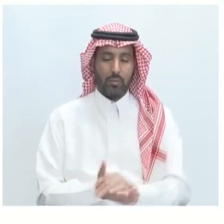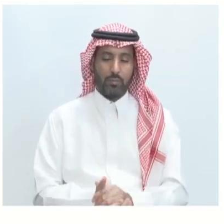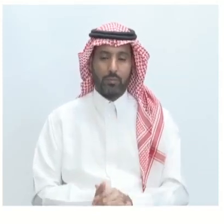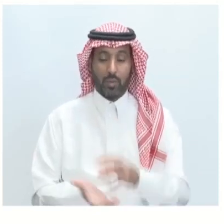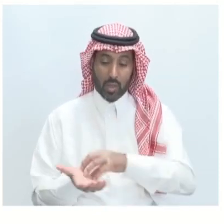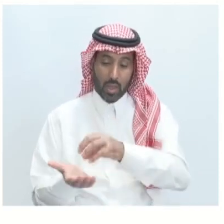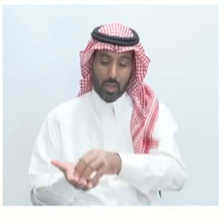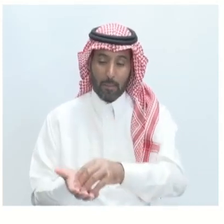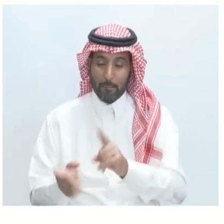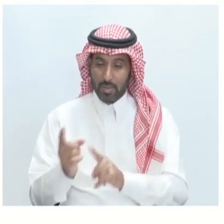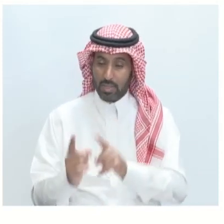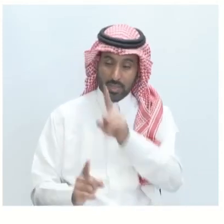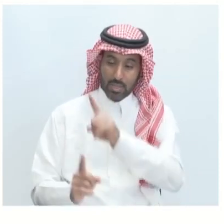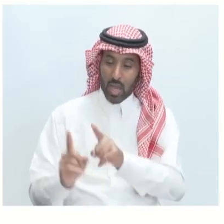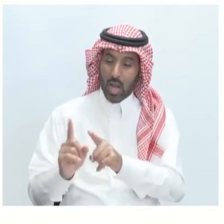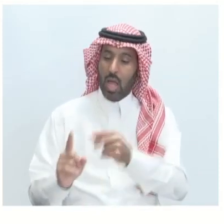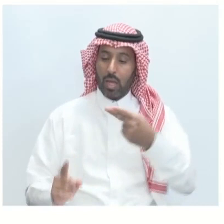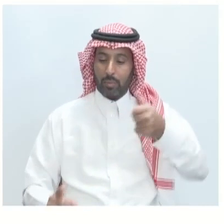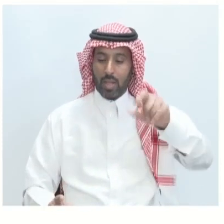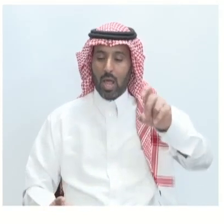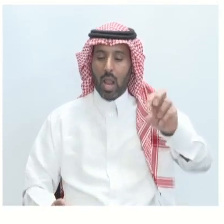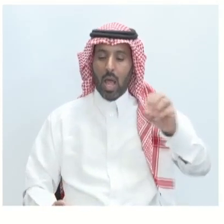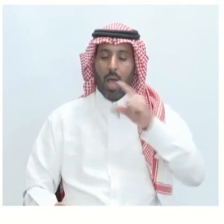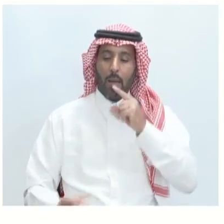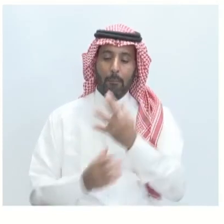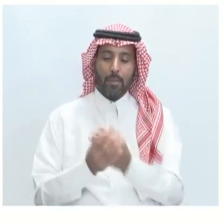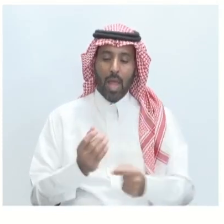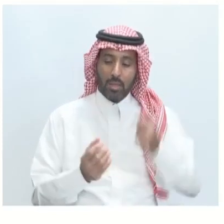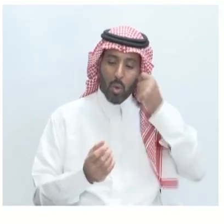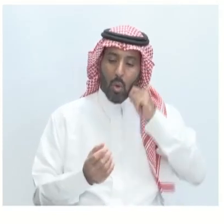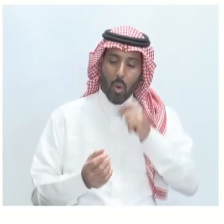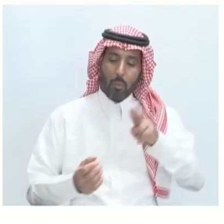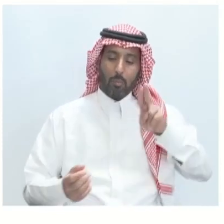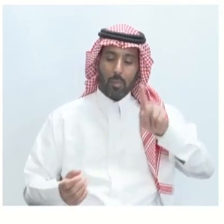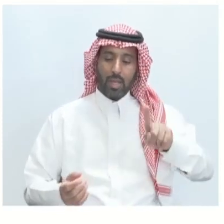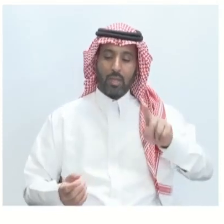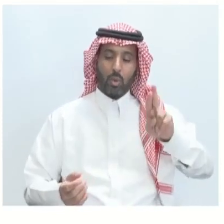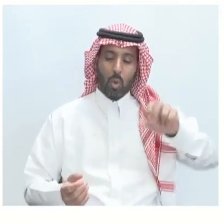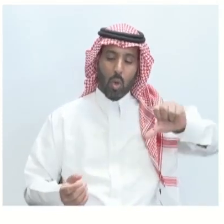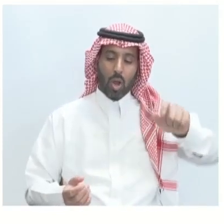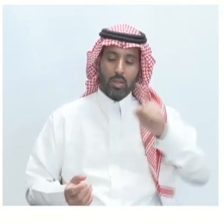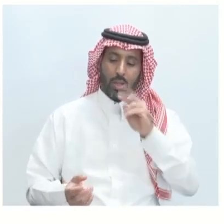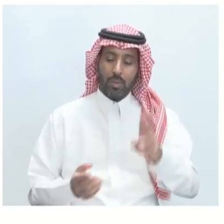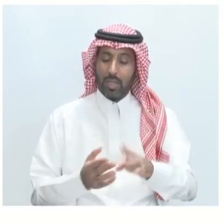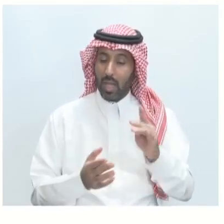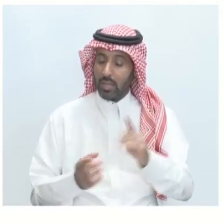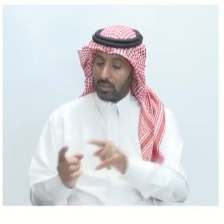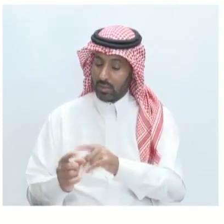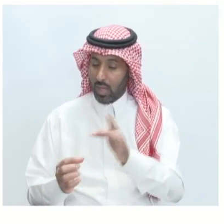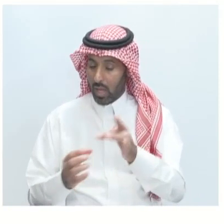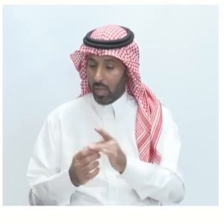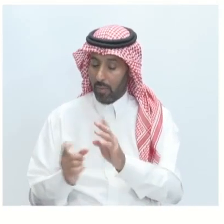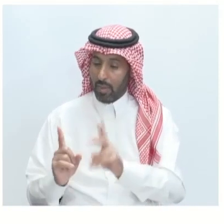مثال عندما سال عب الله ابنته بتول حينما تقدم لها شاب